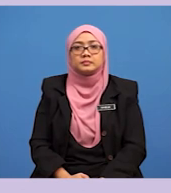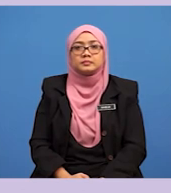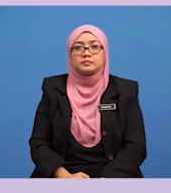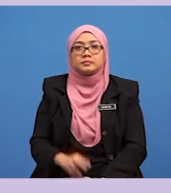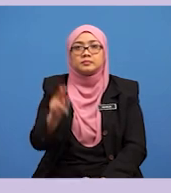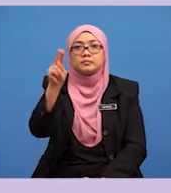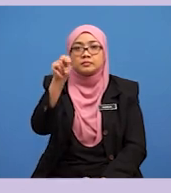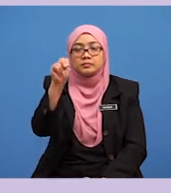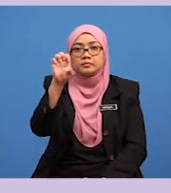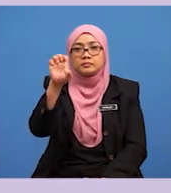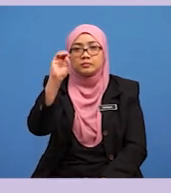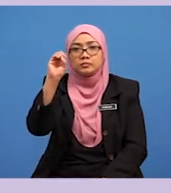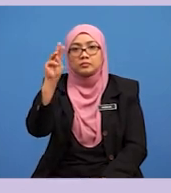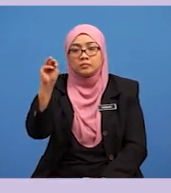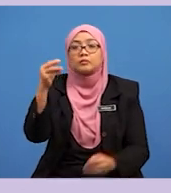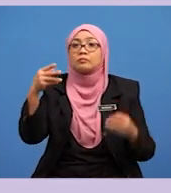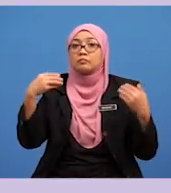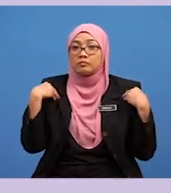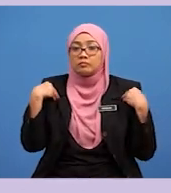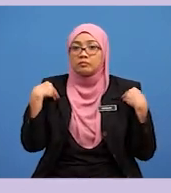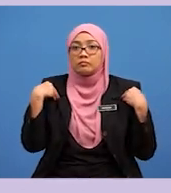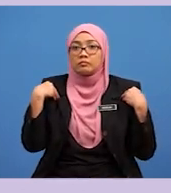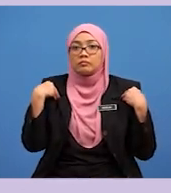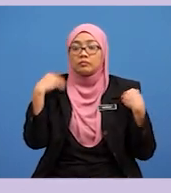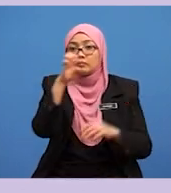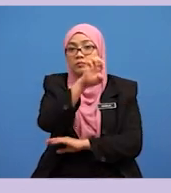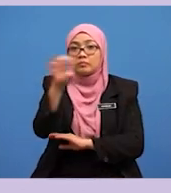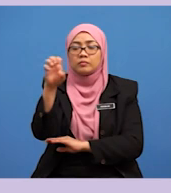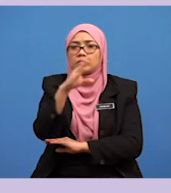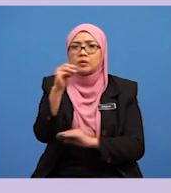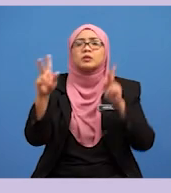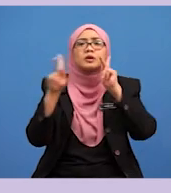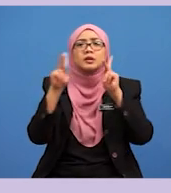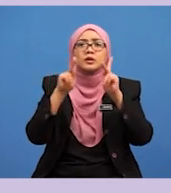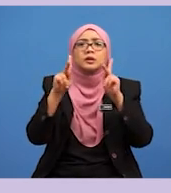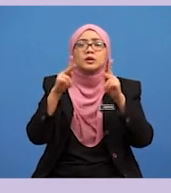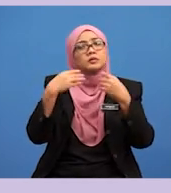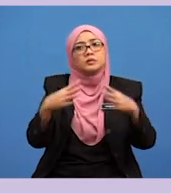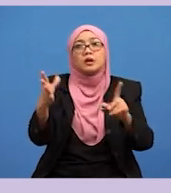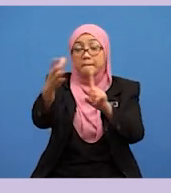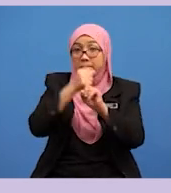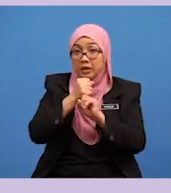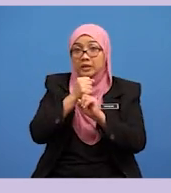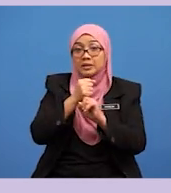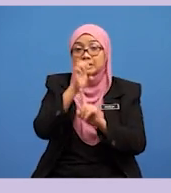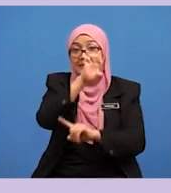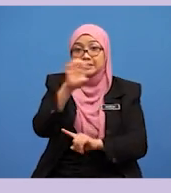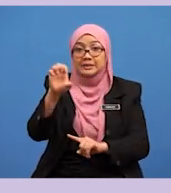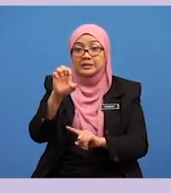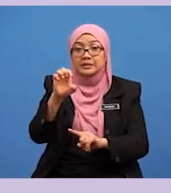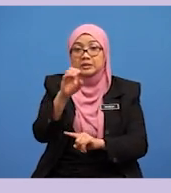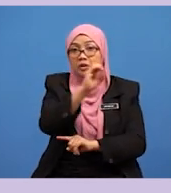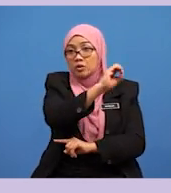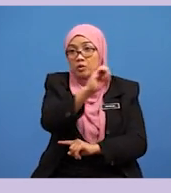Neon mempunyai tempat kosong, elektron dan dikatakan telah mencapai susunan elektron,